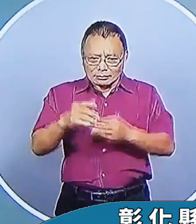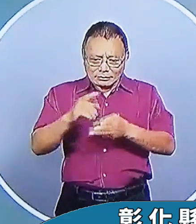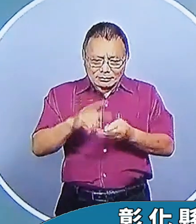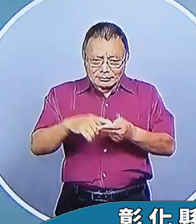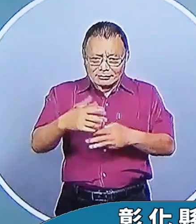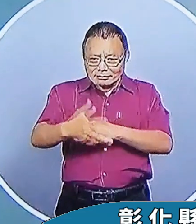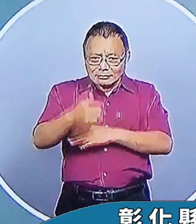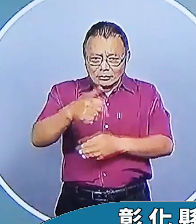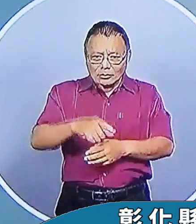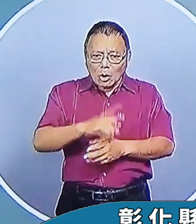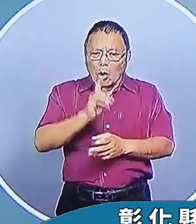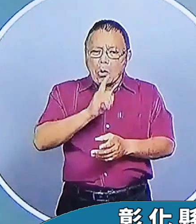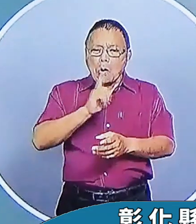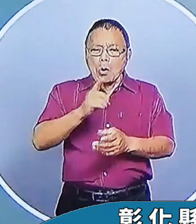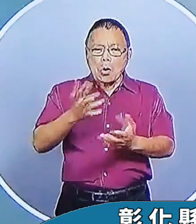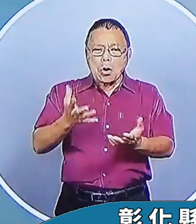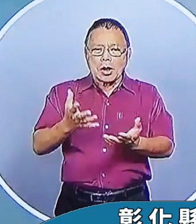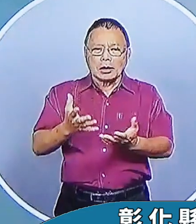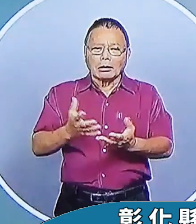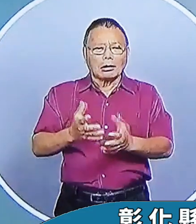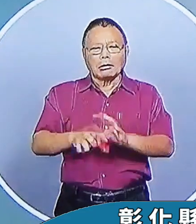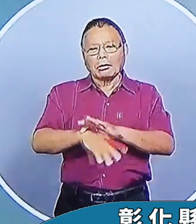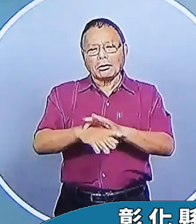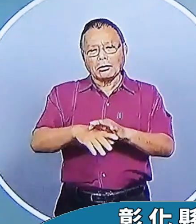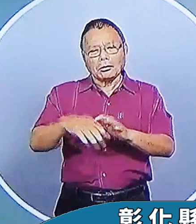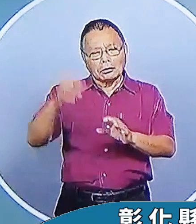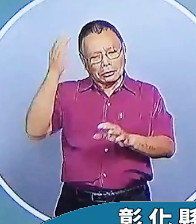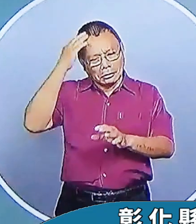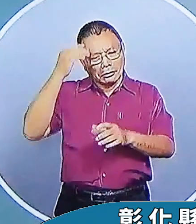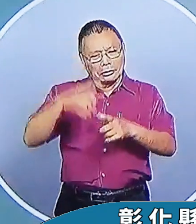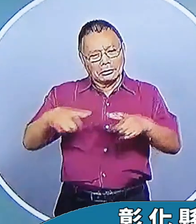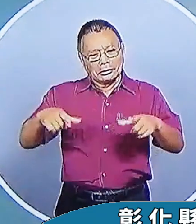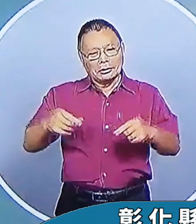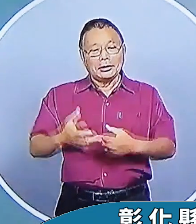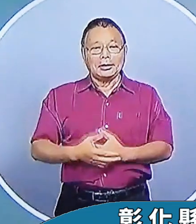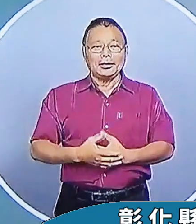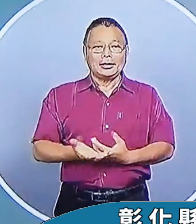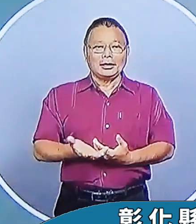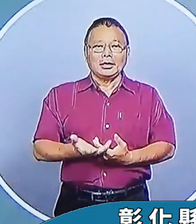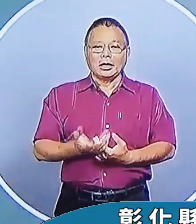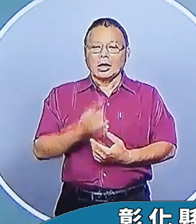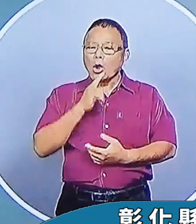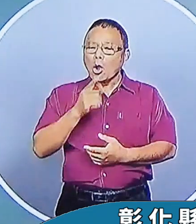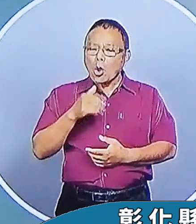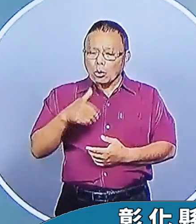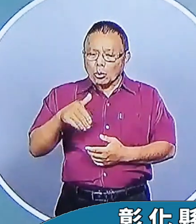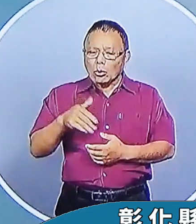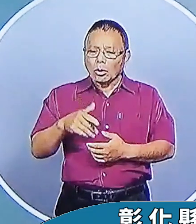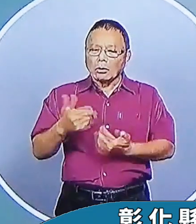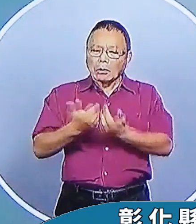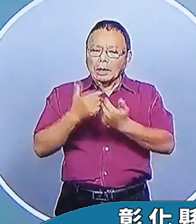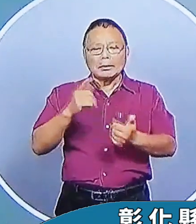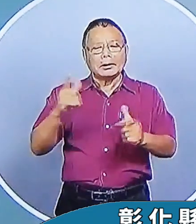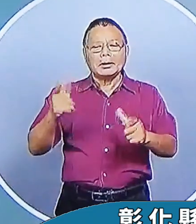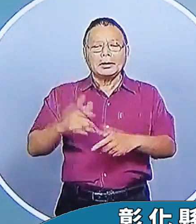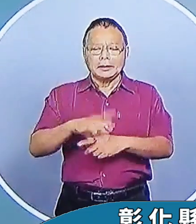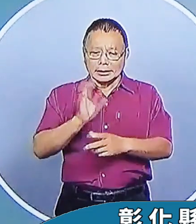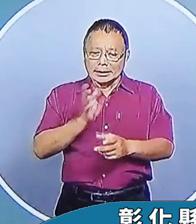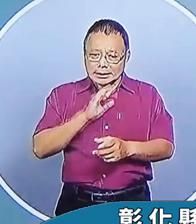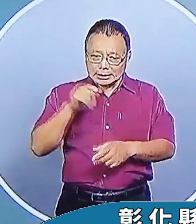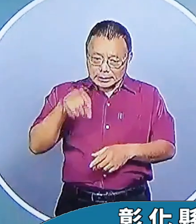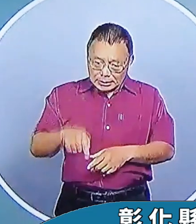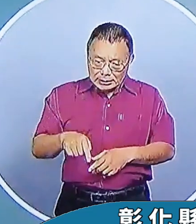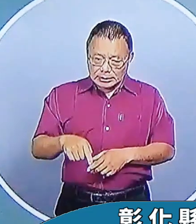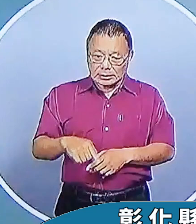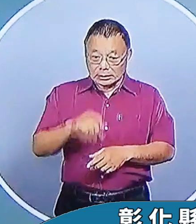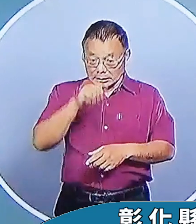馆长开出来即个机票，就是空头机票。秀峰一家唔是讲要反对着咱南彰化的捷运。我认为